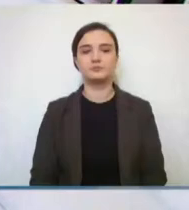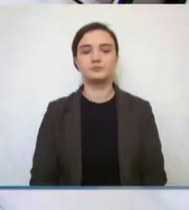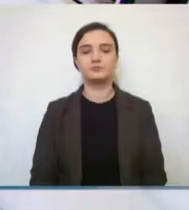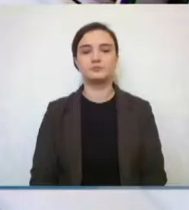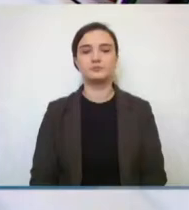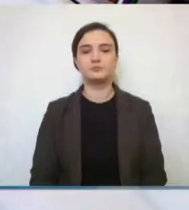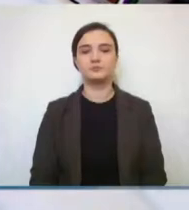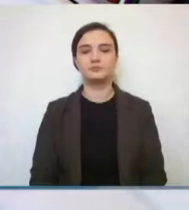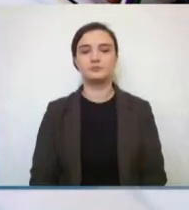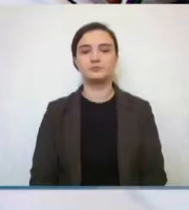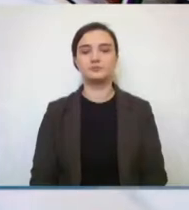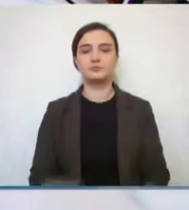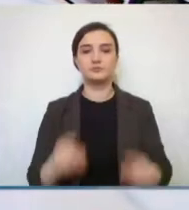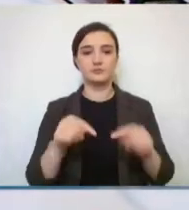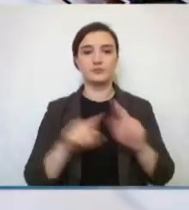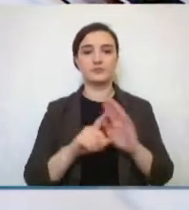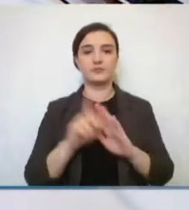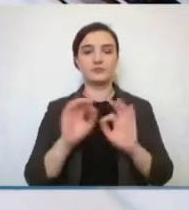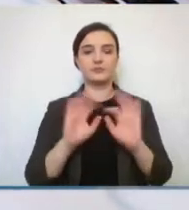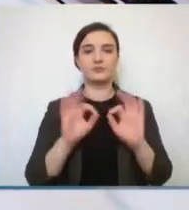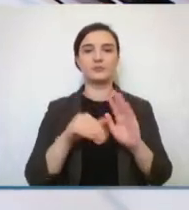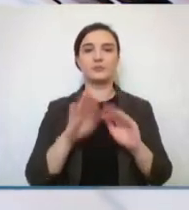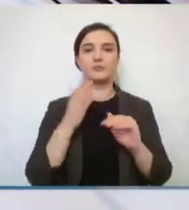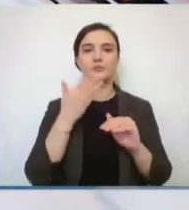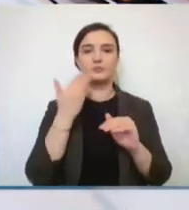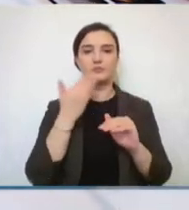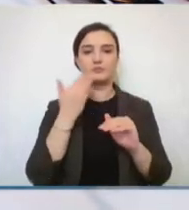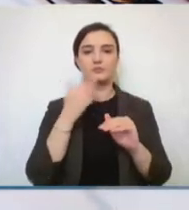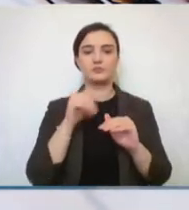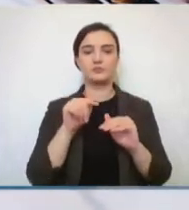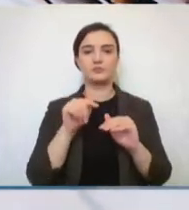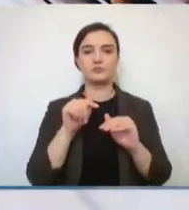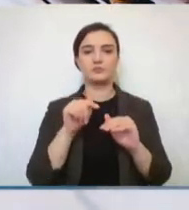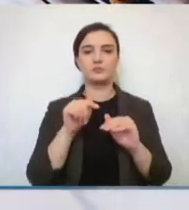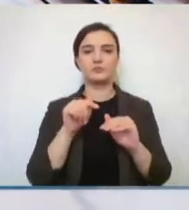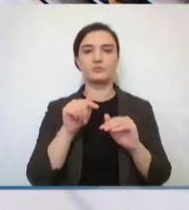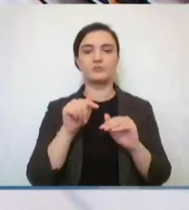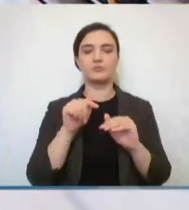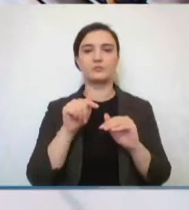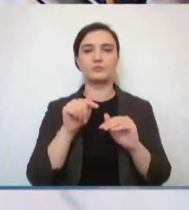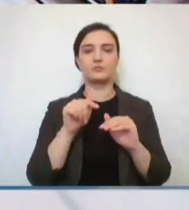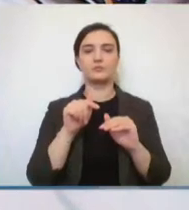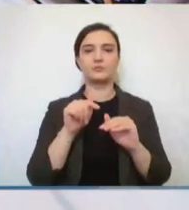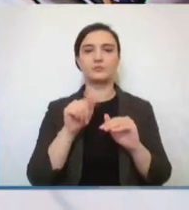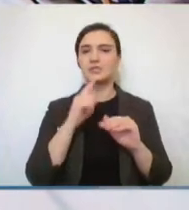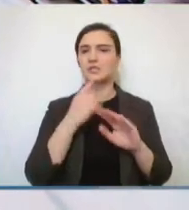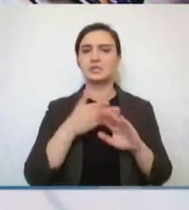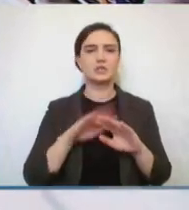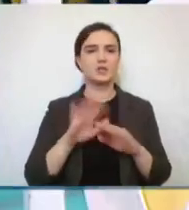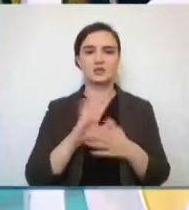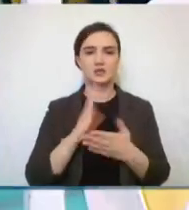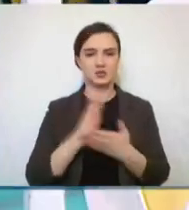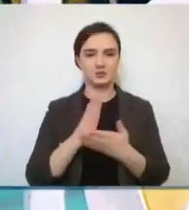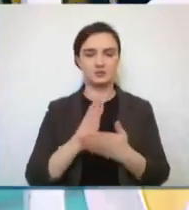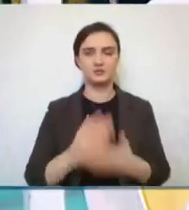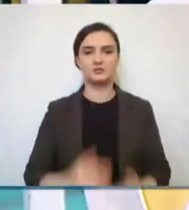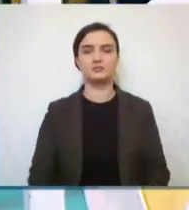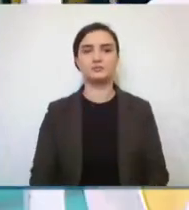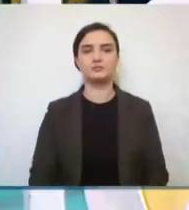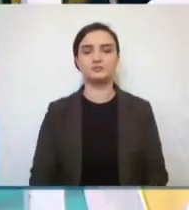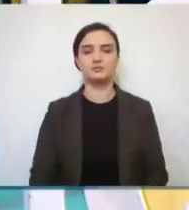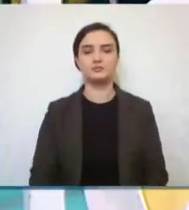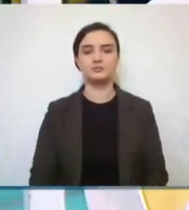საუბარი ცოტა ადვილია, ანუ გონიათ რომ ადვილი არ არის ეს ძნელი, მაგრამ არც მათთვის ვინც ვერ